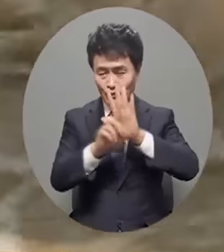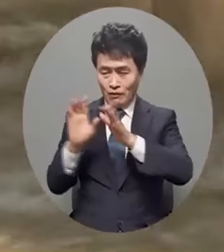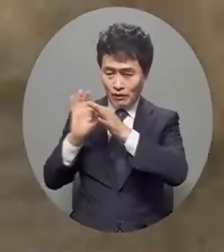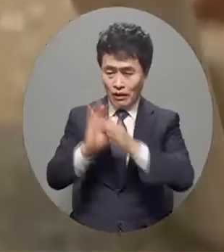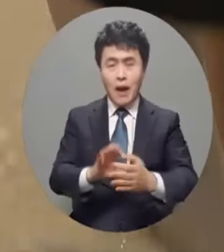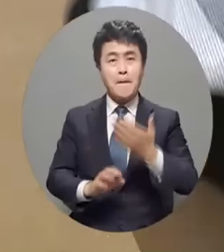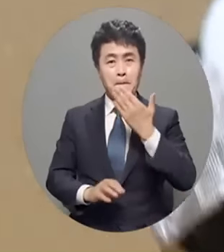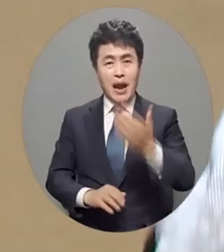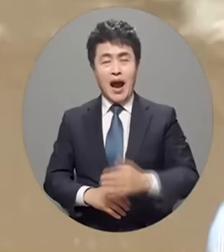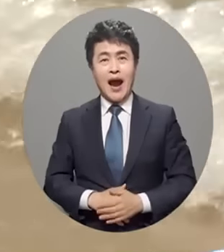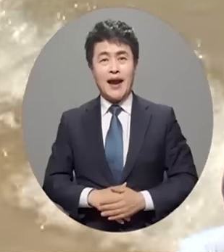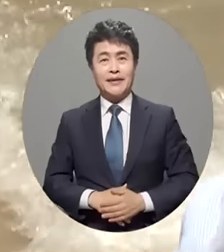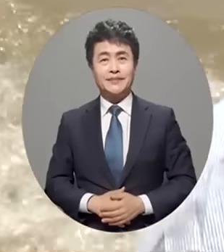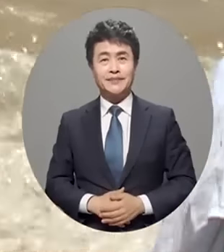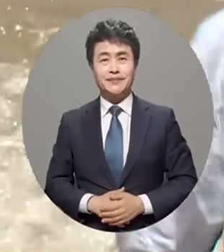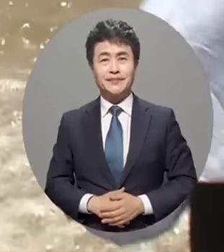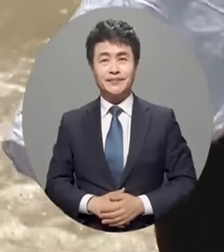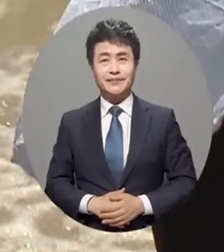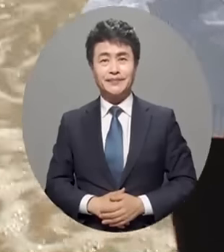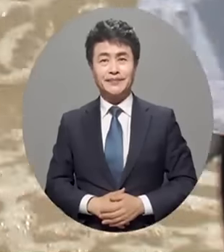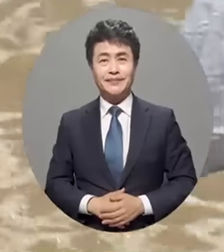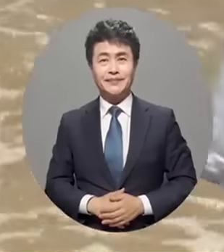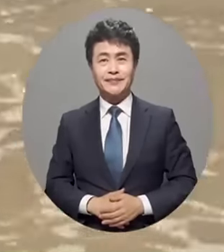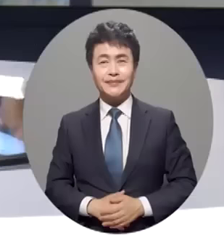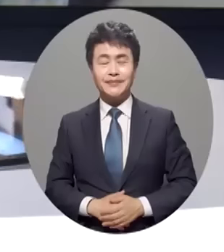내다봤습니다. MBC 뉴스 백승우입니다.